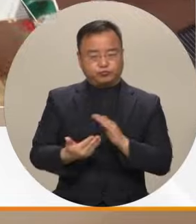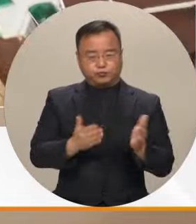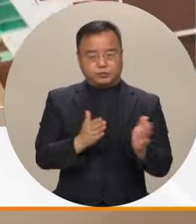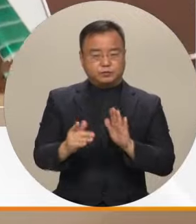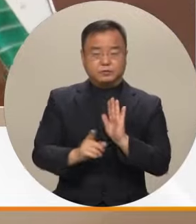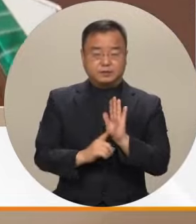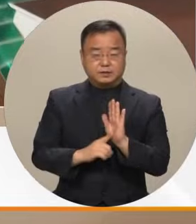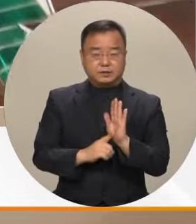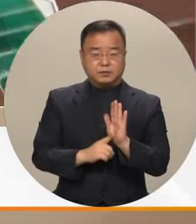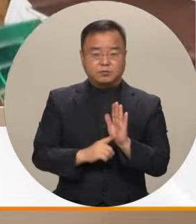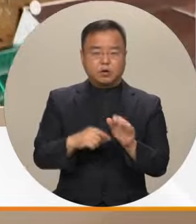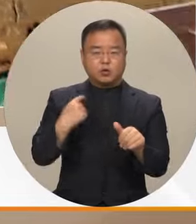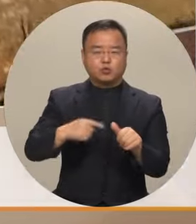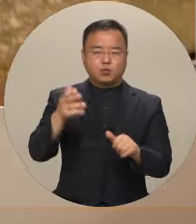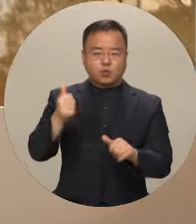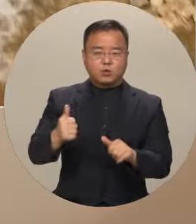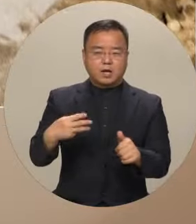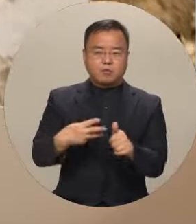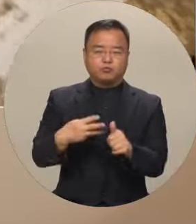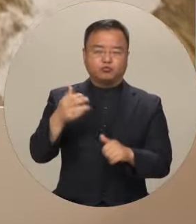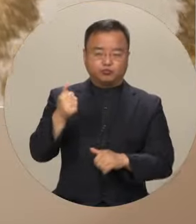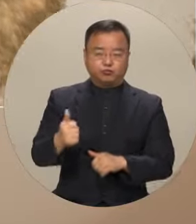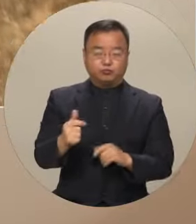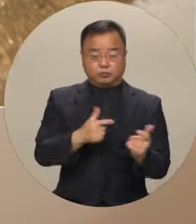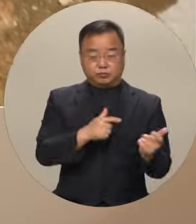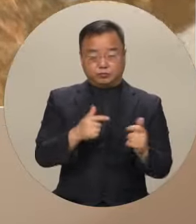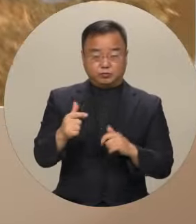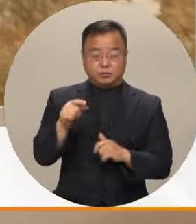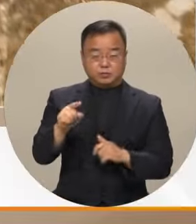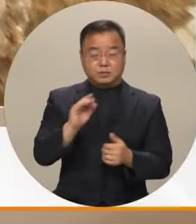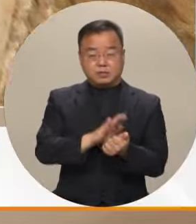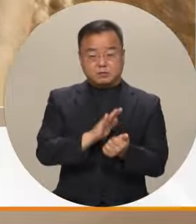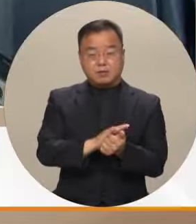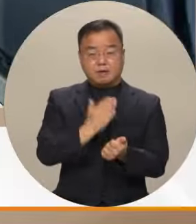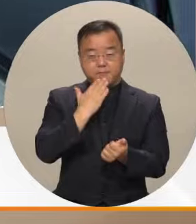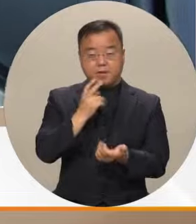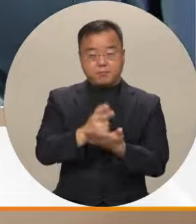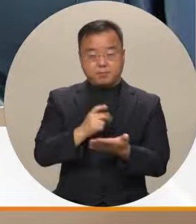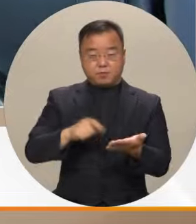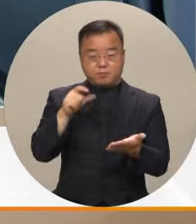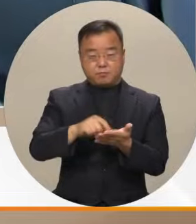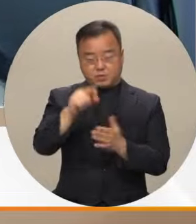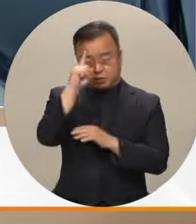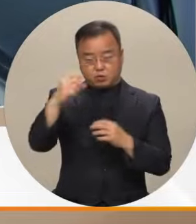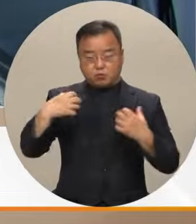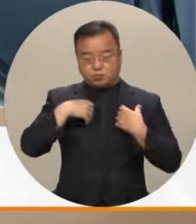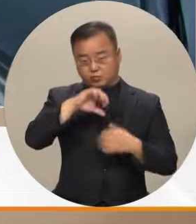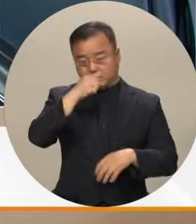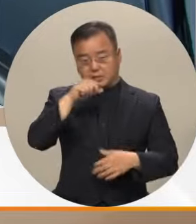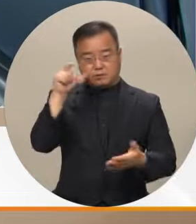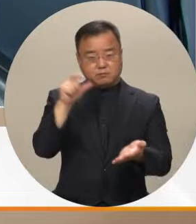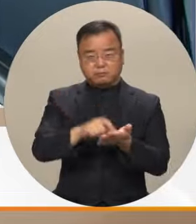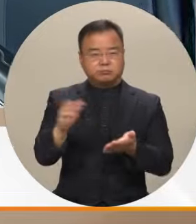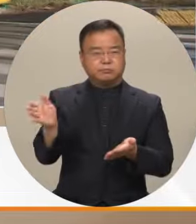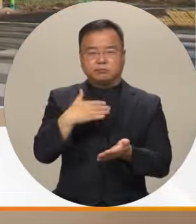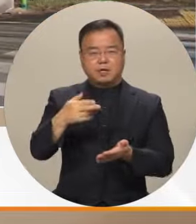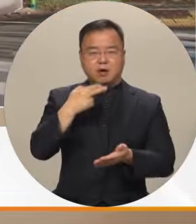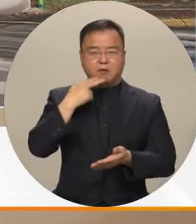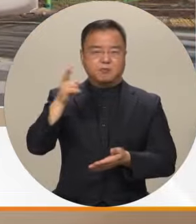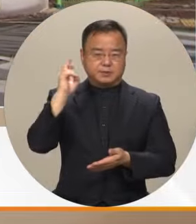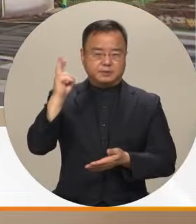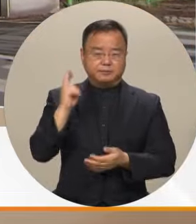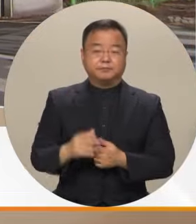등이 농촌유학을 지원할 수 있다는 조항은 들어가지만 정부가 국비를 지원한다는 내용은 담기지 않을 것이라고